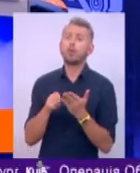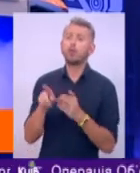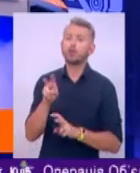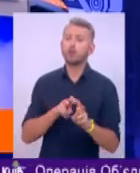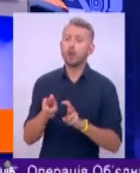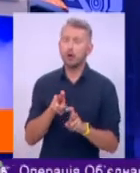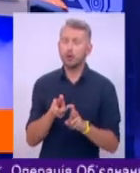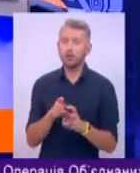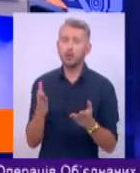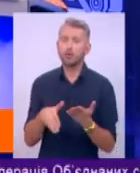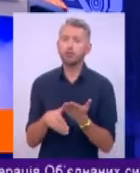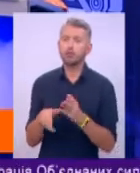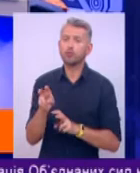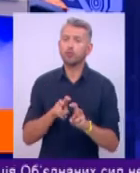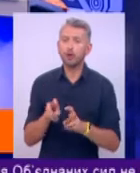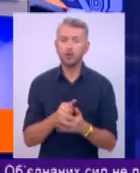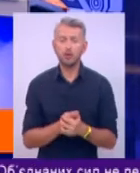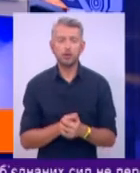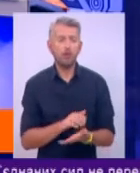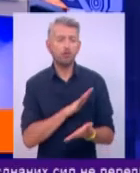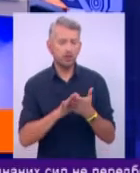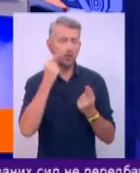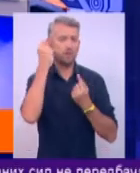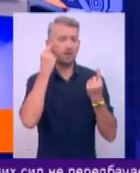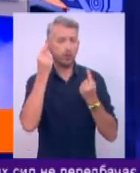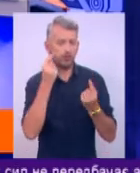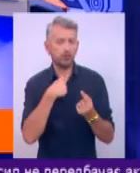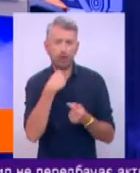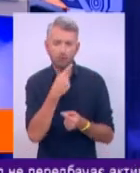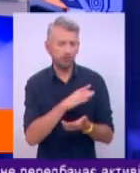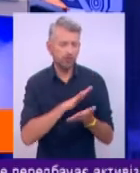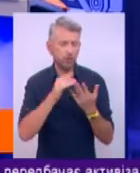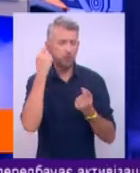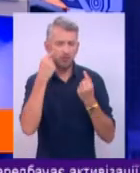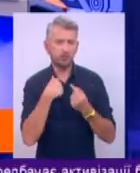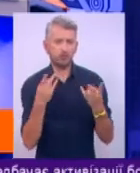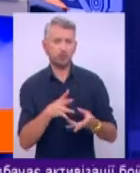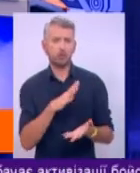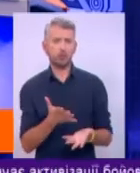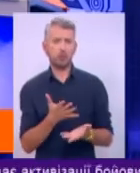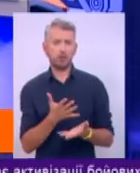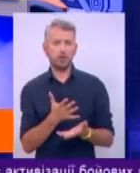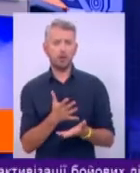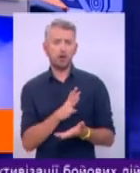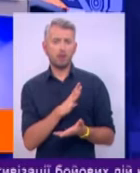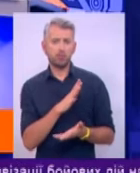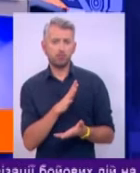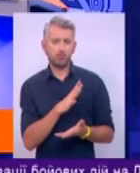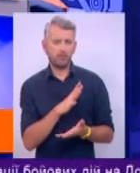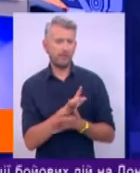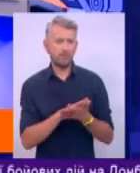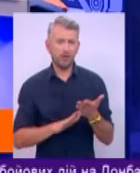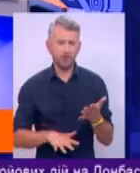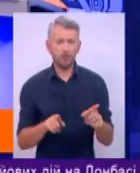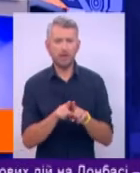шукали? Якої допомоги ви шукали? Можете відповісти? От чисто психологічно, я говорю саме, чисто психологічно. Було саме, були так само, вибачаюсь,